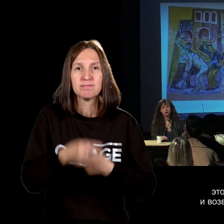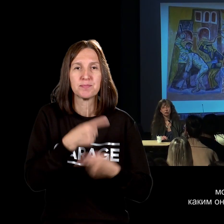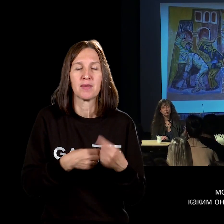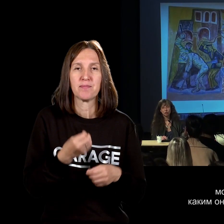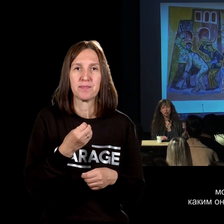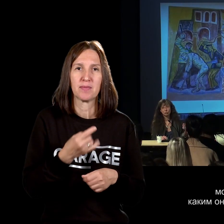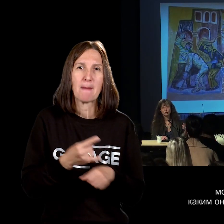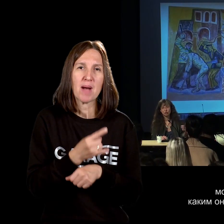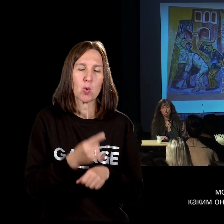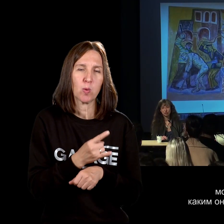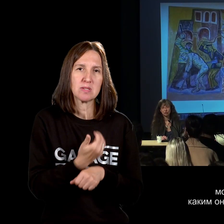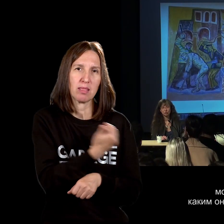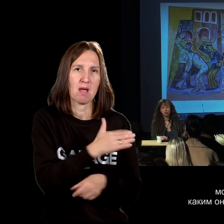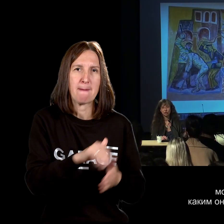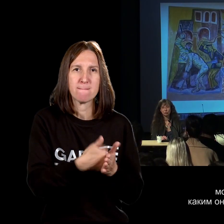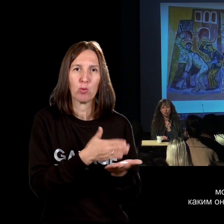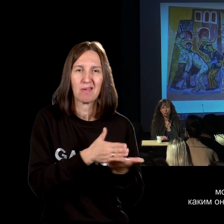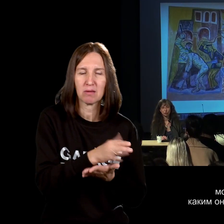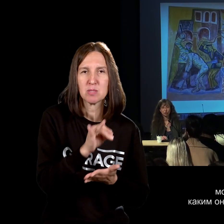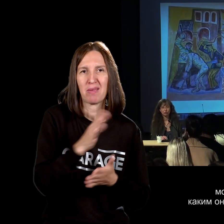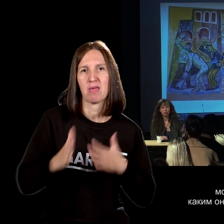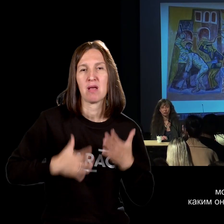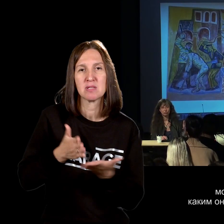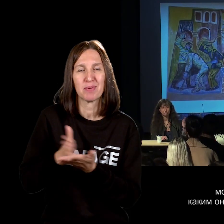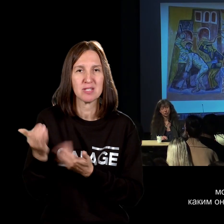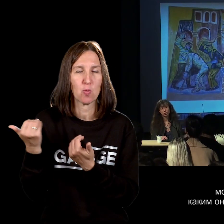на язык модернизма и на язык экспрессионизма, каким